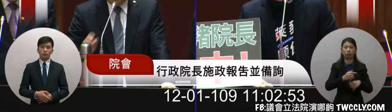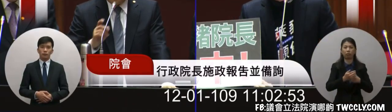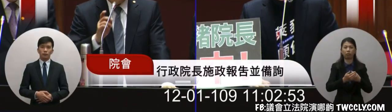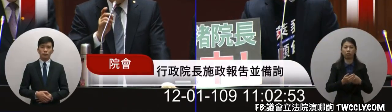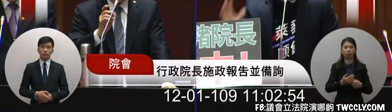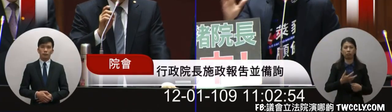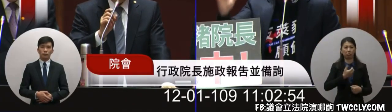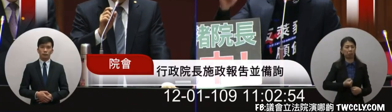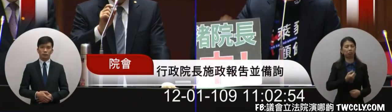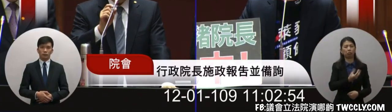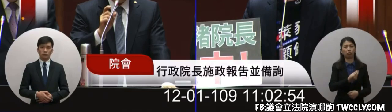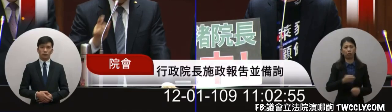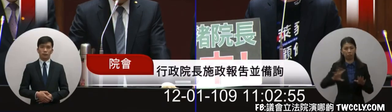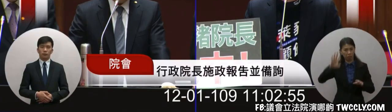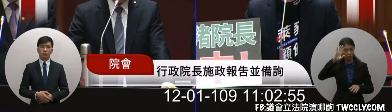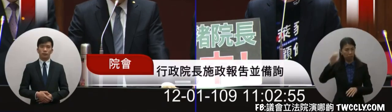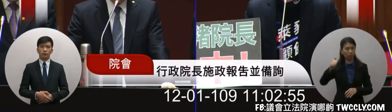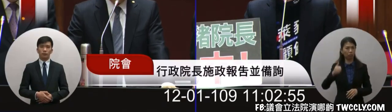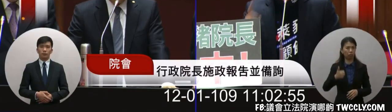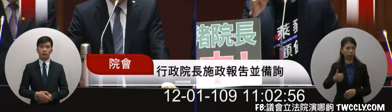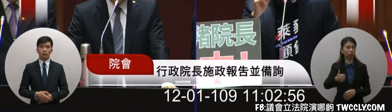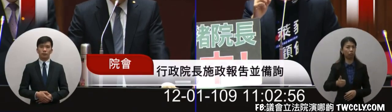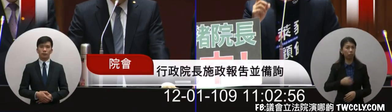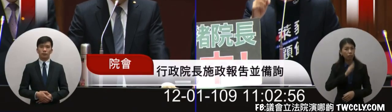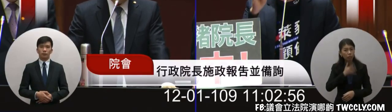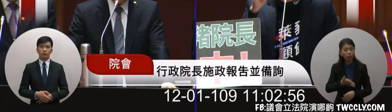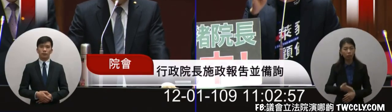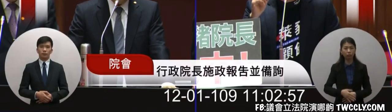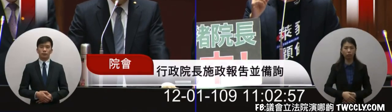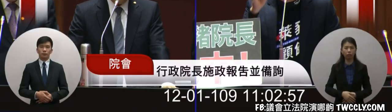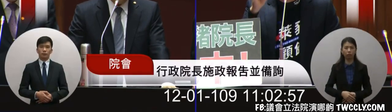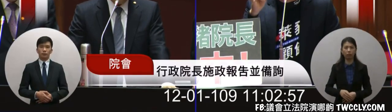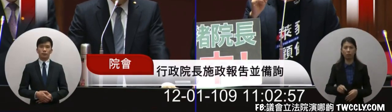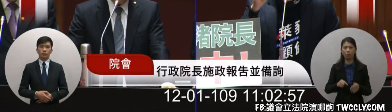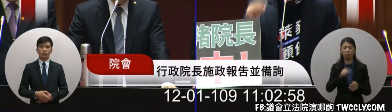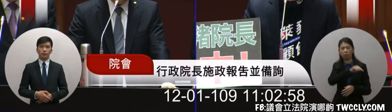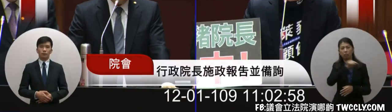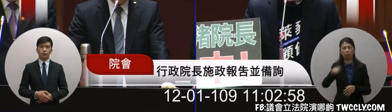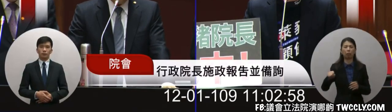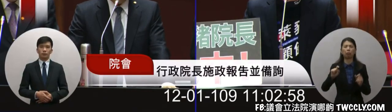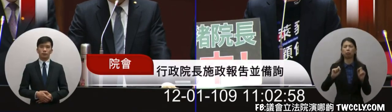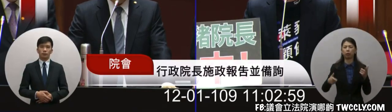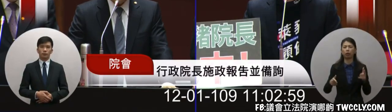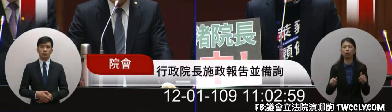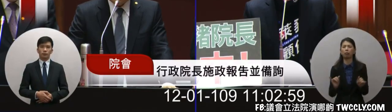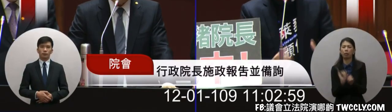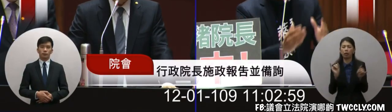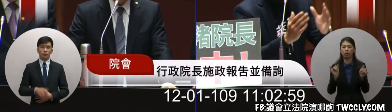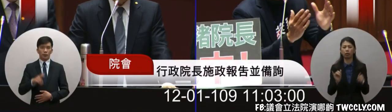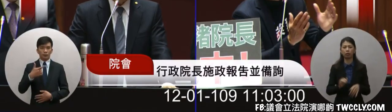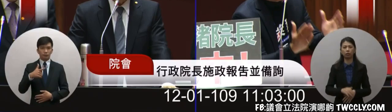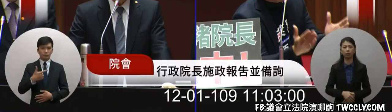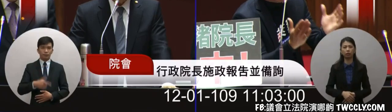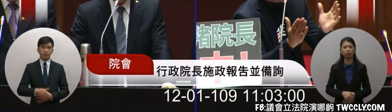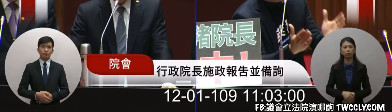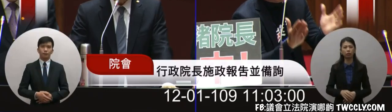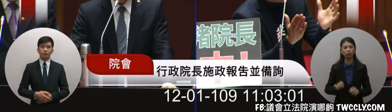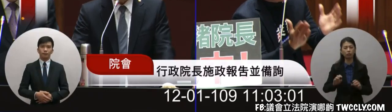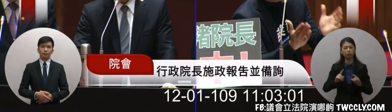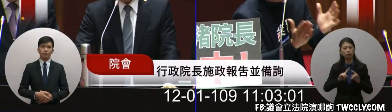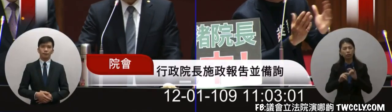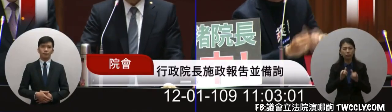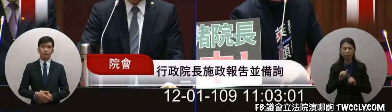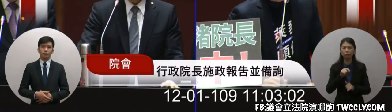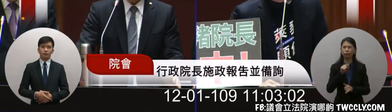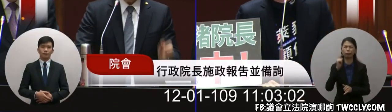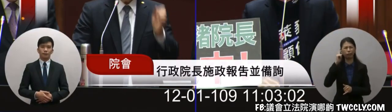力，现在苏贞昌他有魄力，所以这就是凸显了前后矛盾、前后不一嘛。这也就是为什么国人同胞